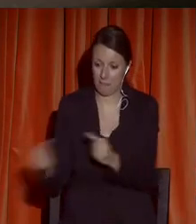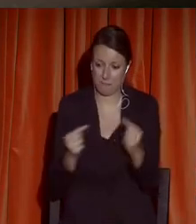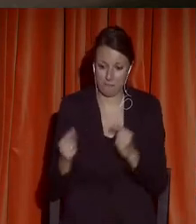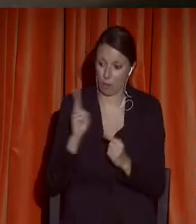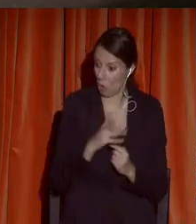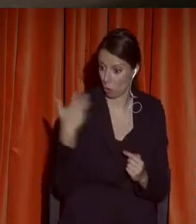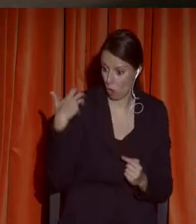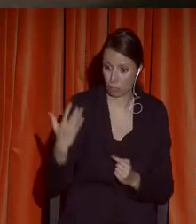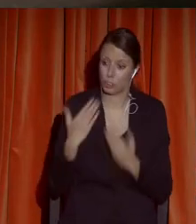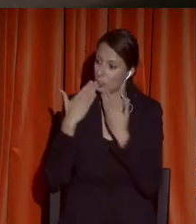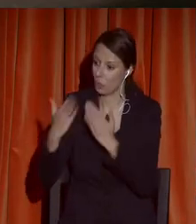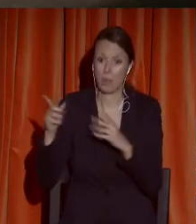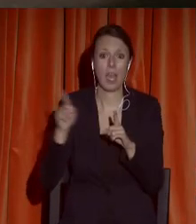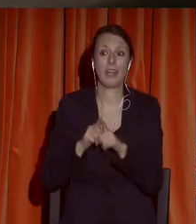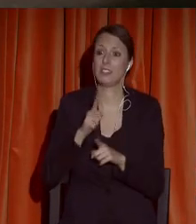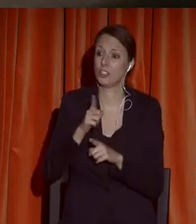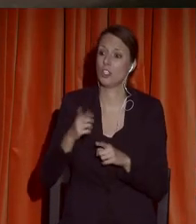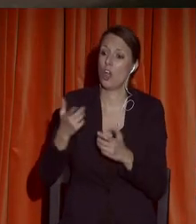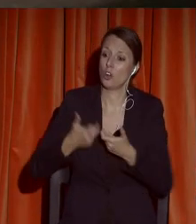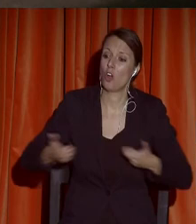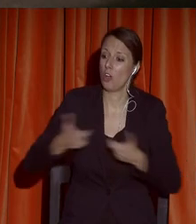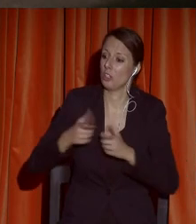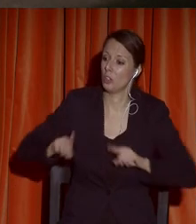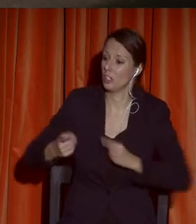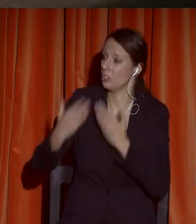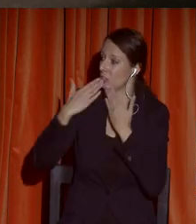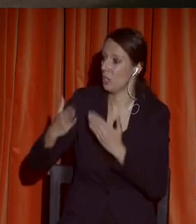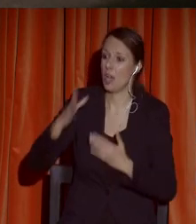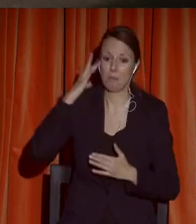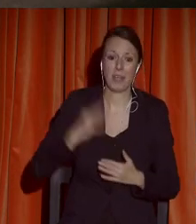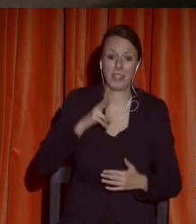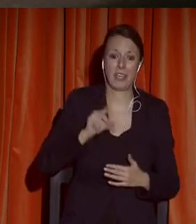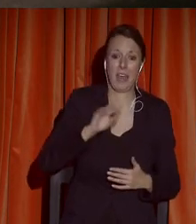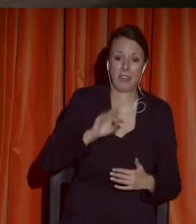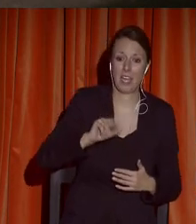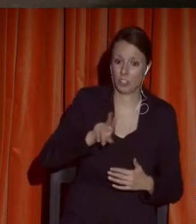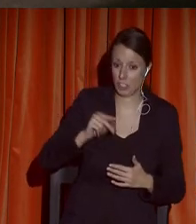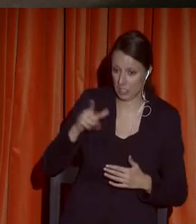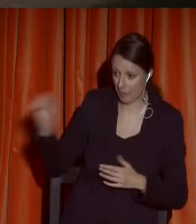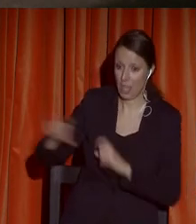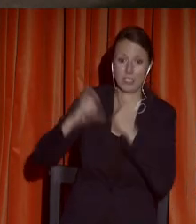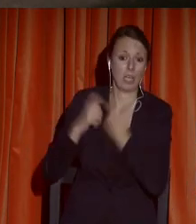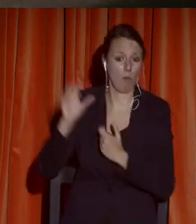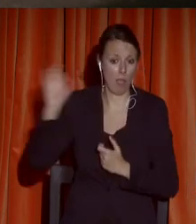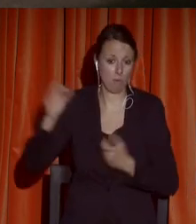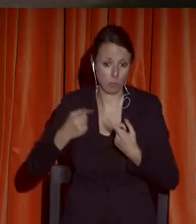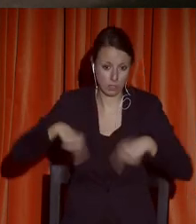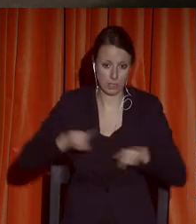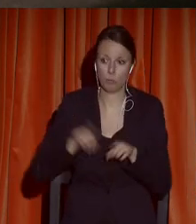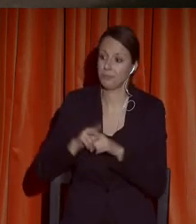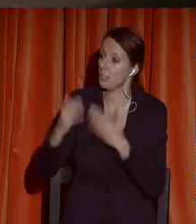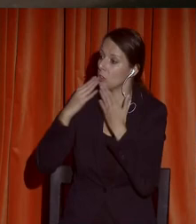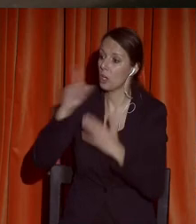ten kongres dziękujemy jeszcze raz pani Katarzynie Garda-Pchadze, całemu zespołowi. Dziękujemy panu